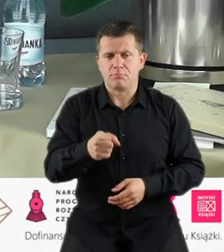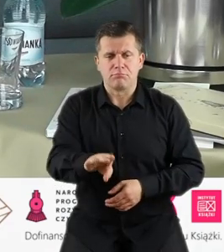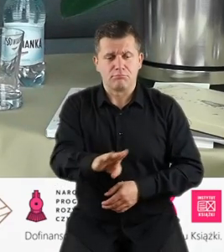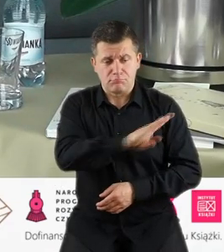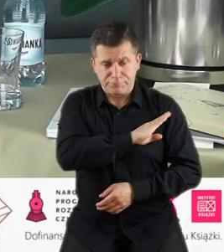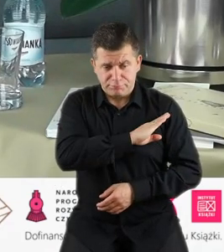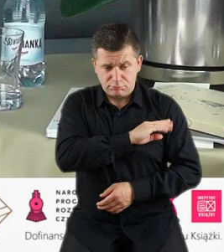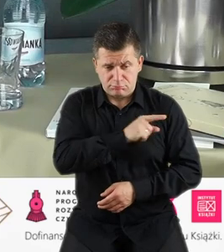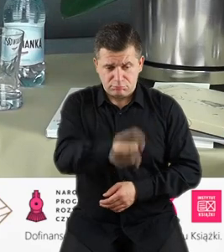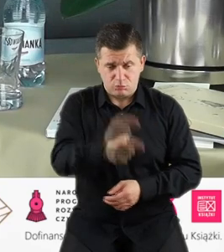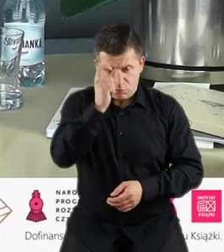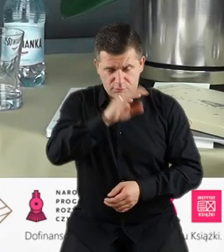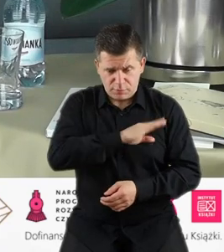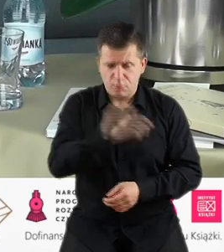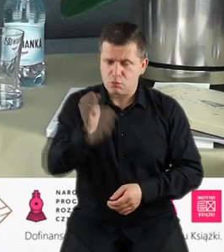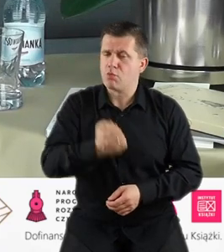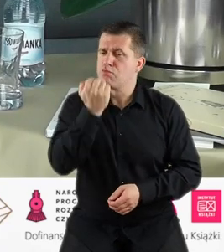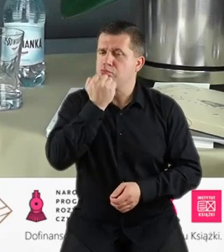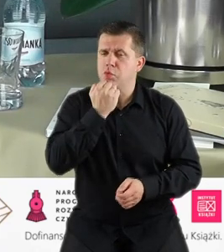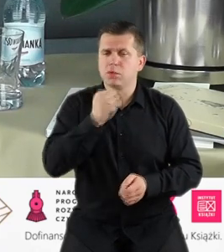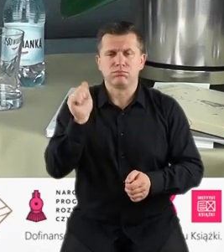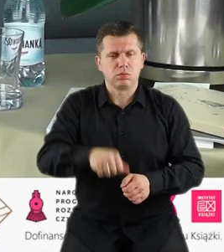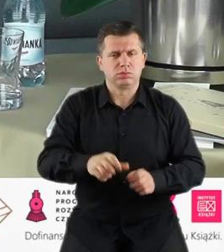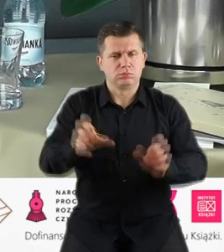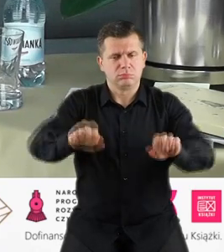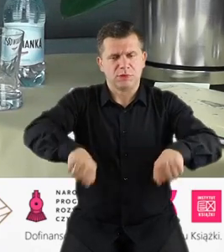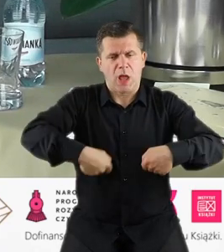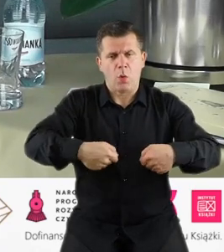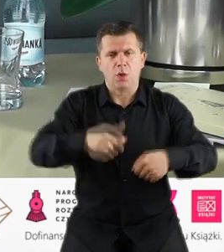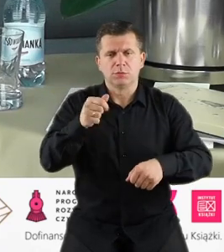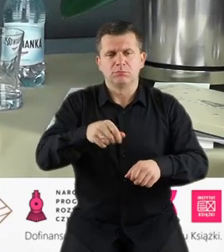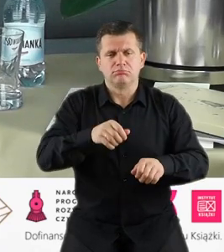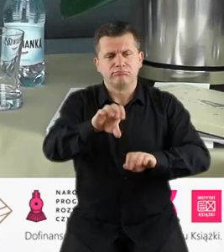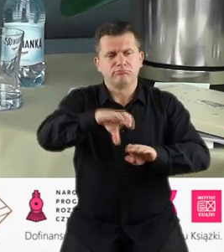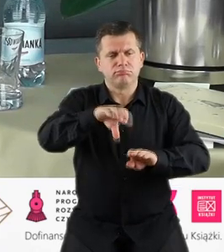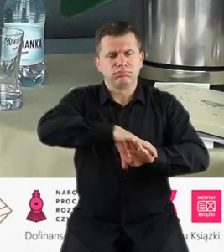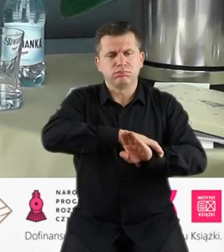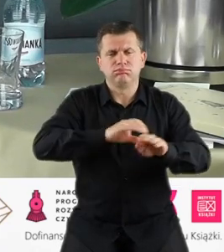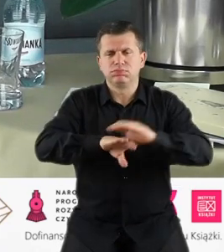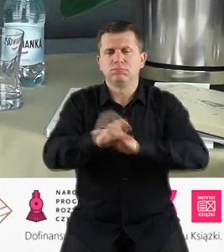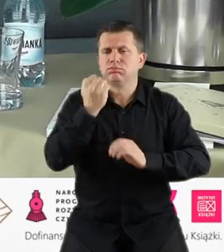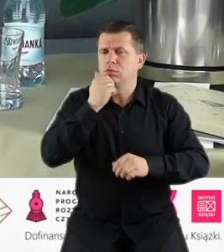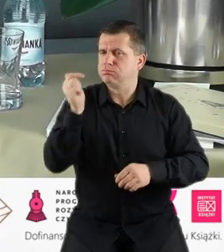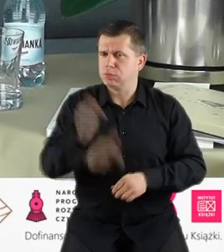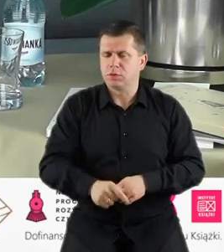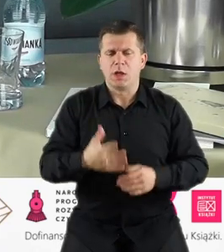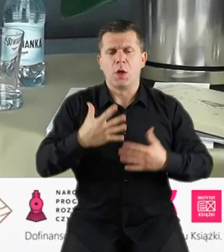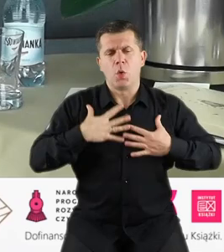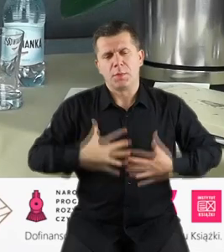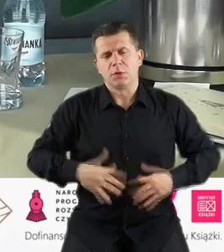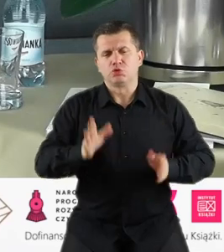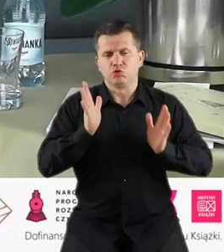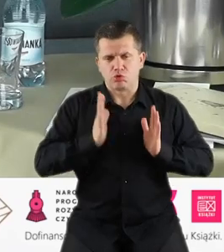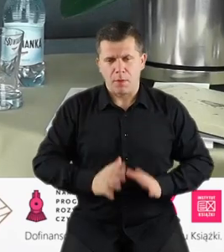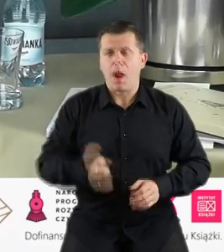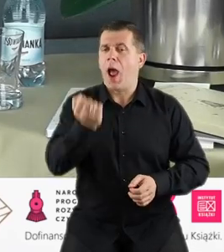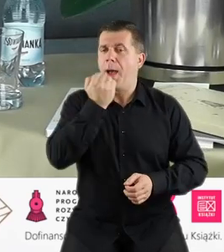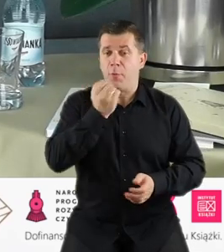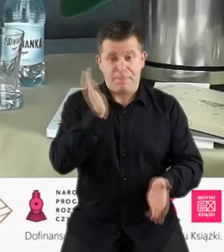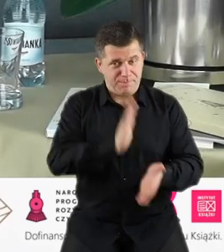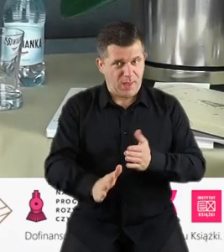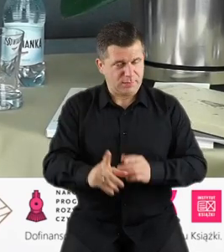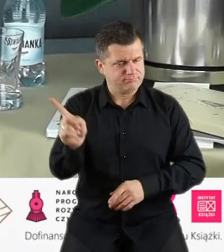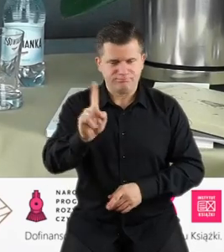miał buty. Mógł być w zwykłym stroju, tak, ale bez butów nie można było